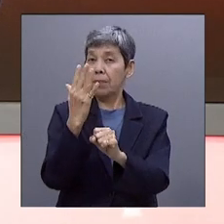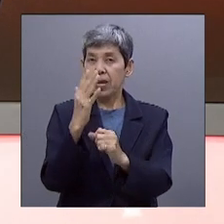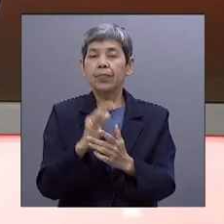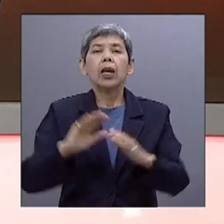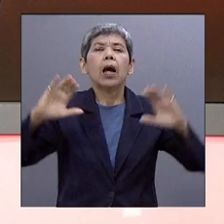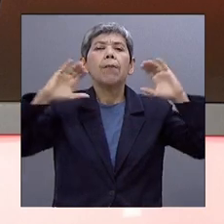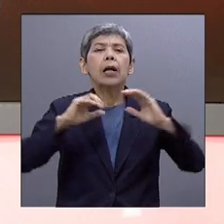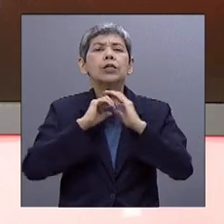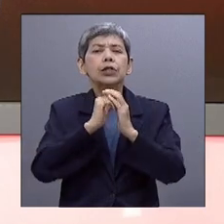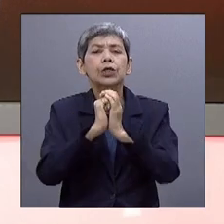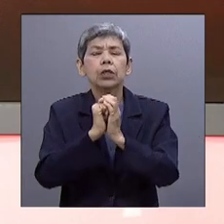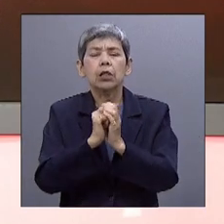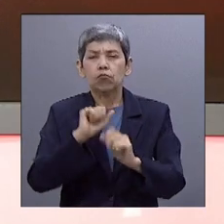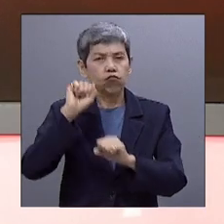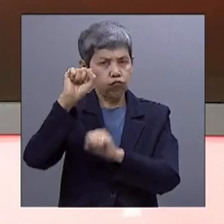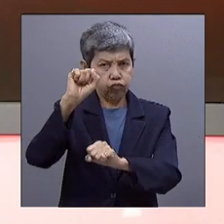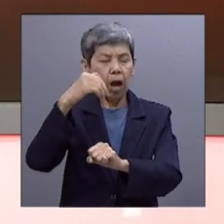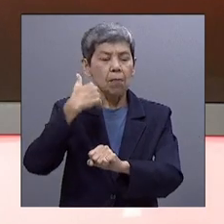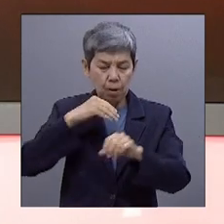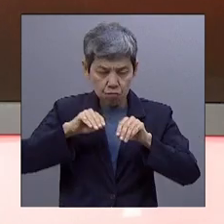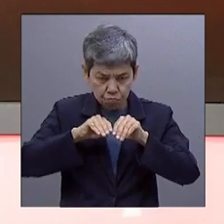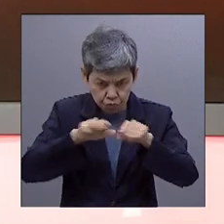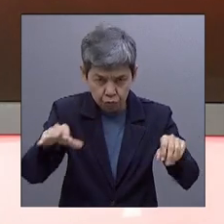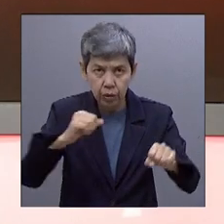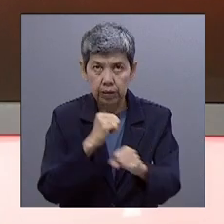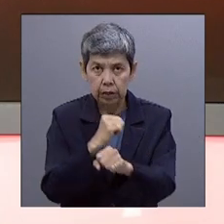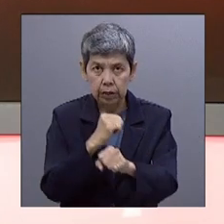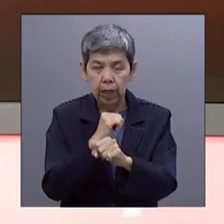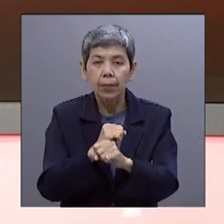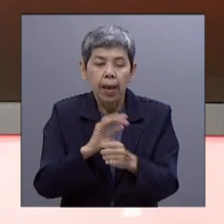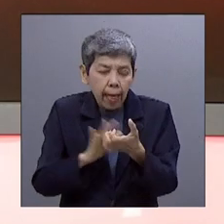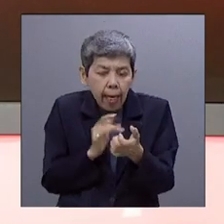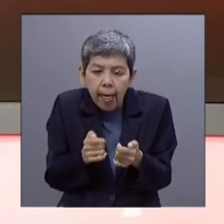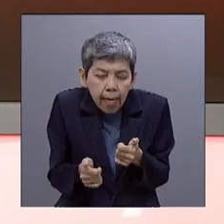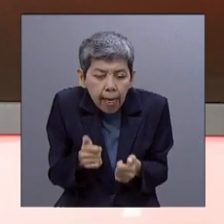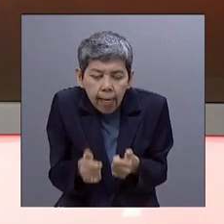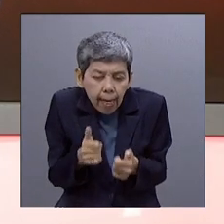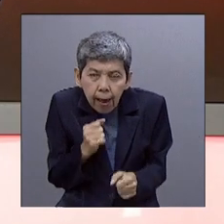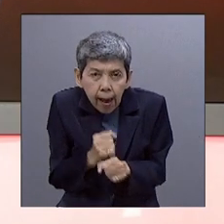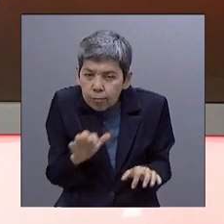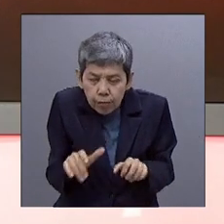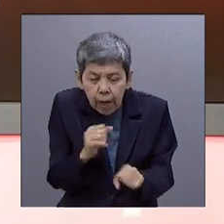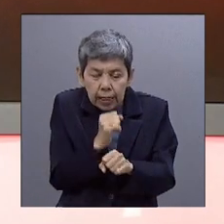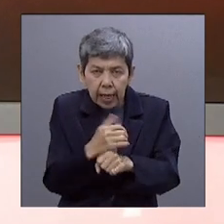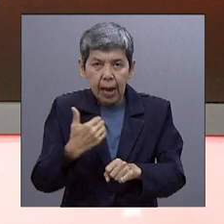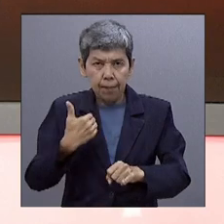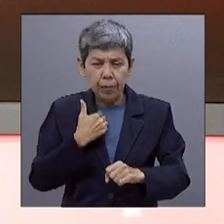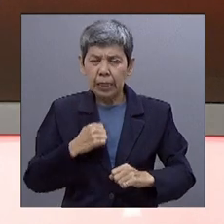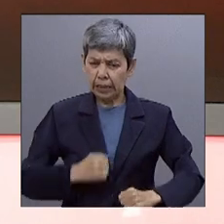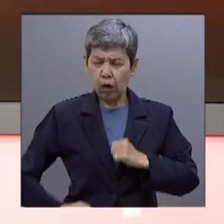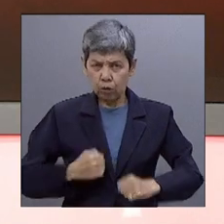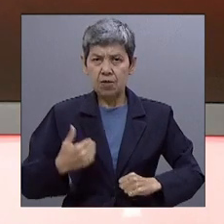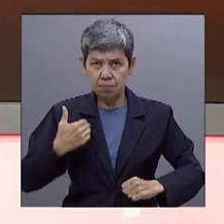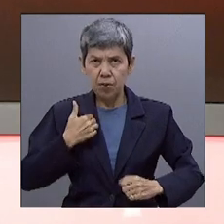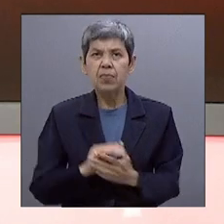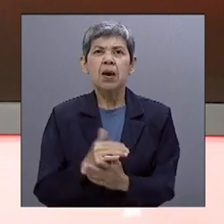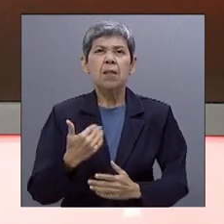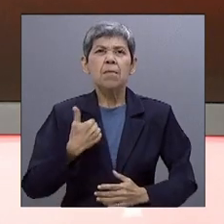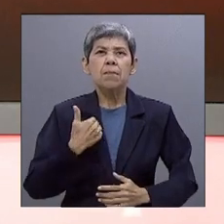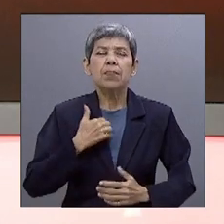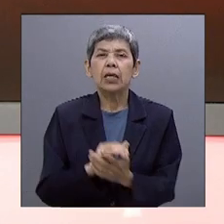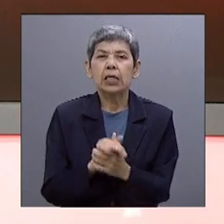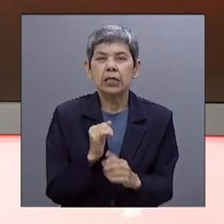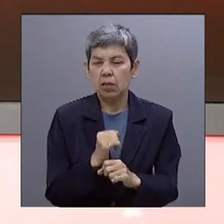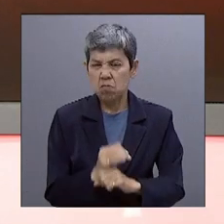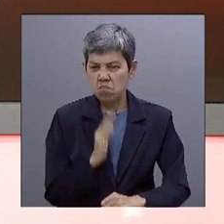รัฐบาลจีนประกาศใช้มาตรการจำกัดการเล่นเกมของเยาวชนมาแล้วหลายครั้งซึ่งแต่ละครั้งเนี่ยมีแต่จะปรับ